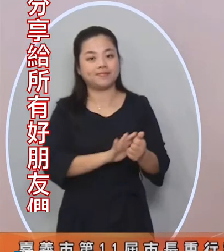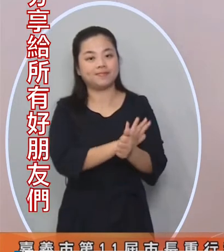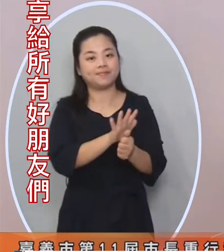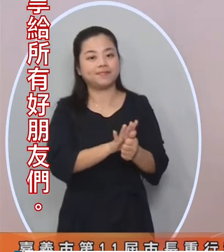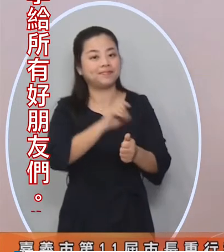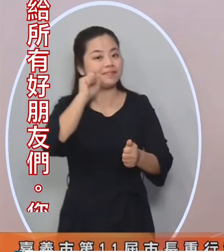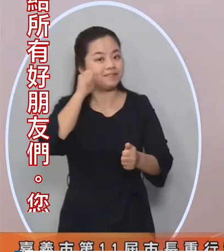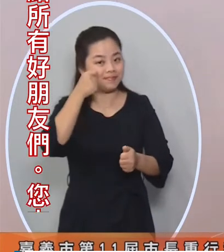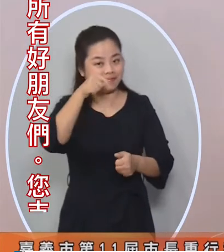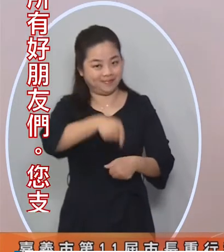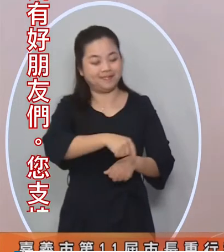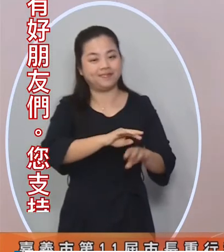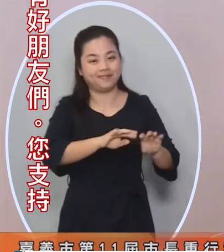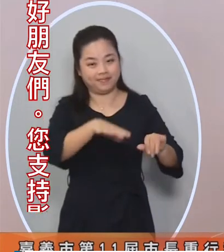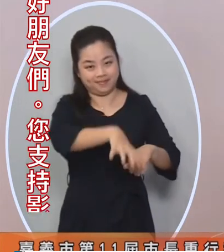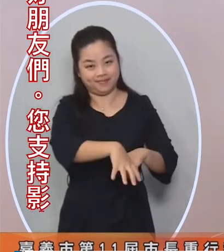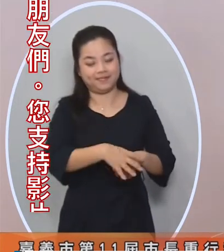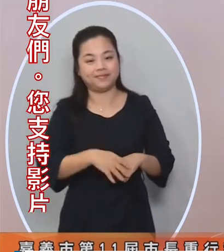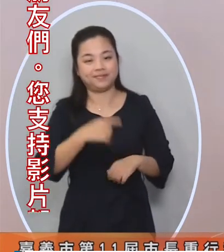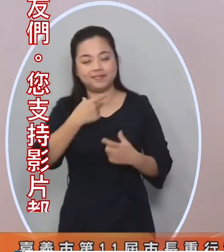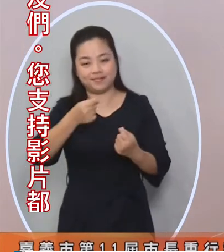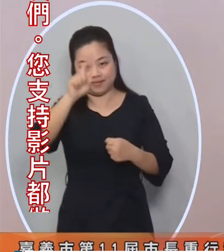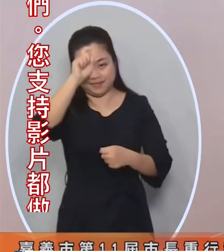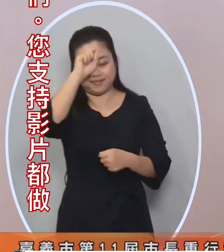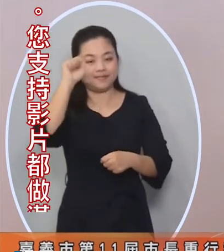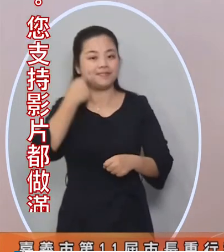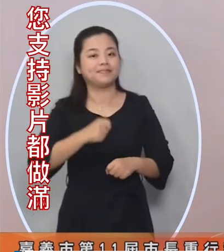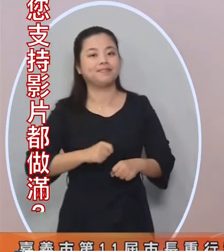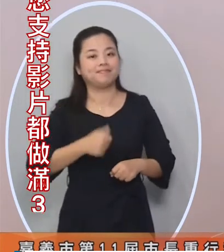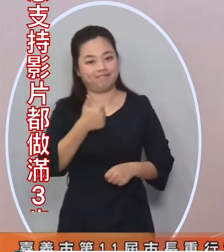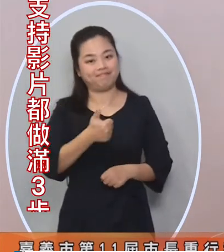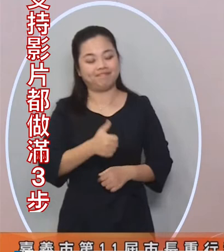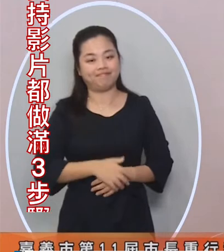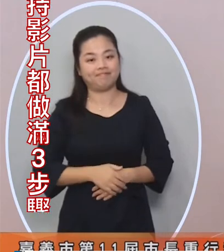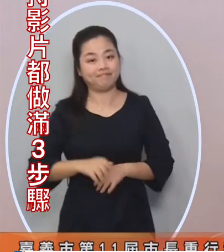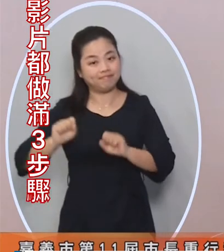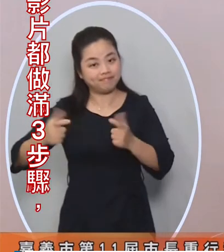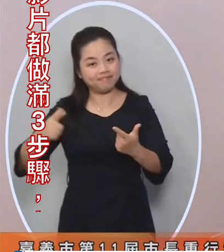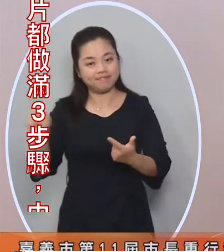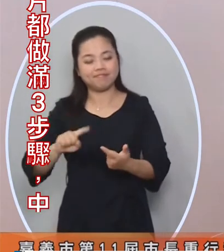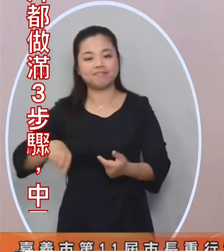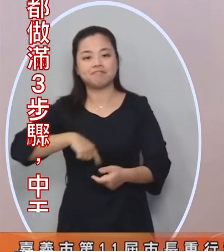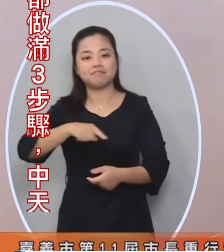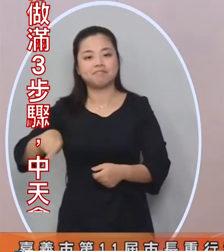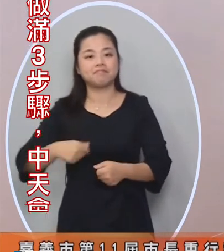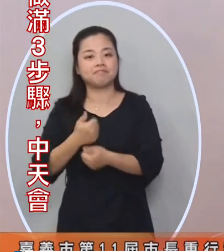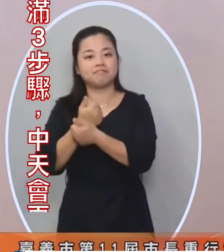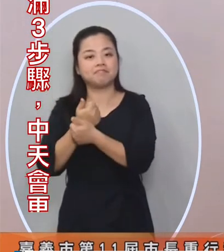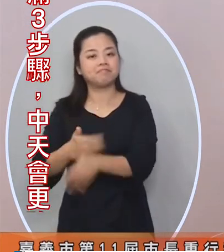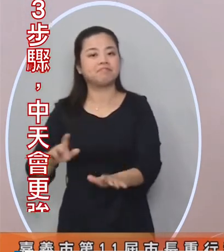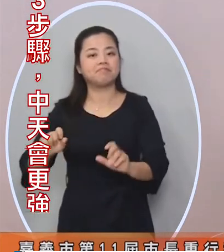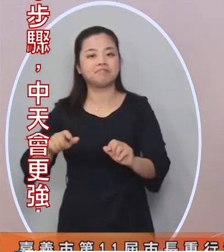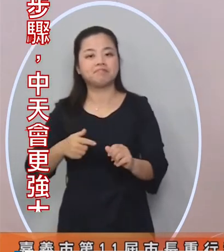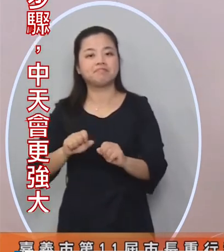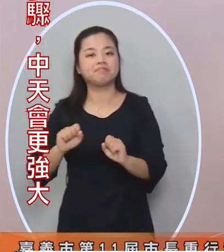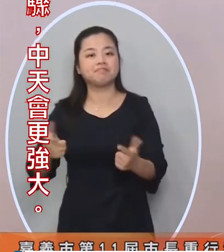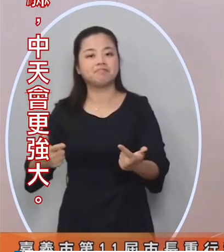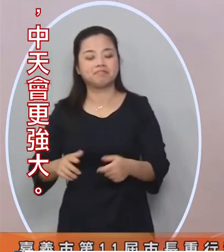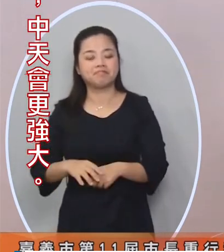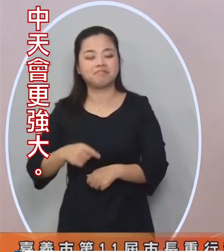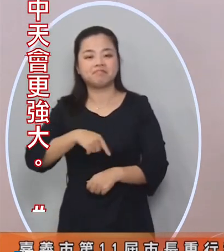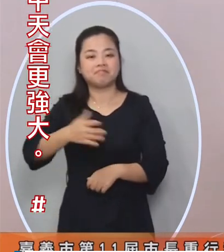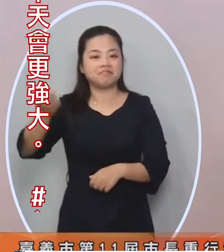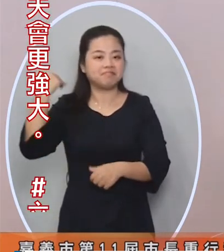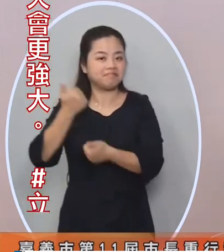这块嘉义这块土地，我嘛希望嘉义变较好。无共款的所在，是因为阮的经历无同，阮的过去无